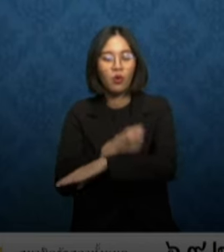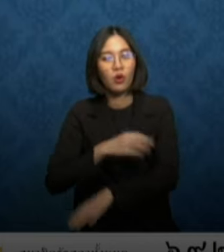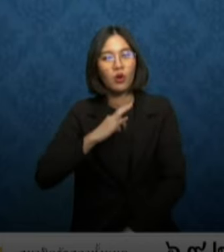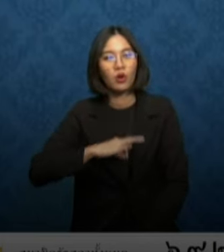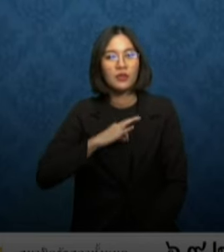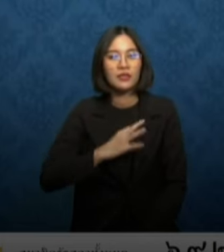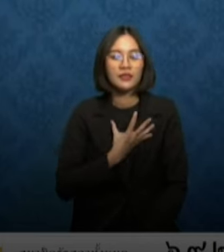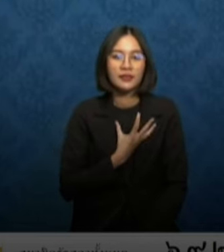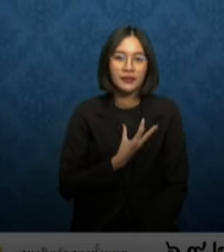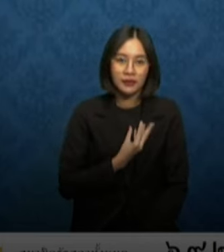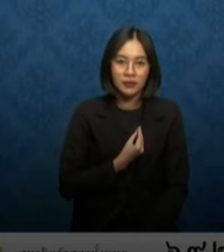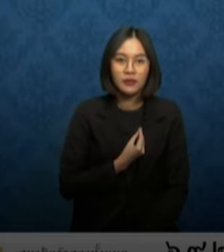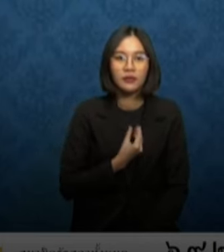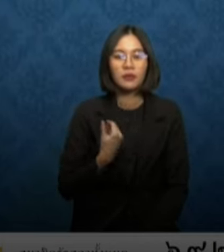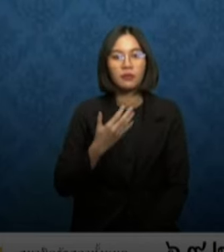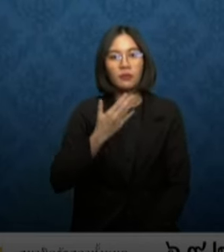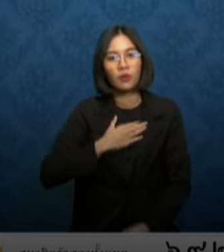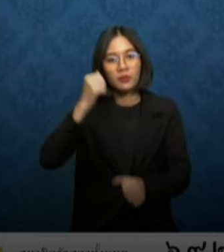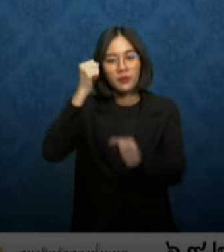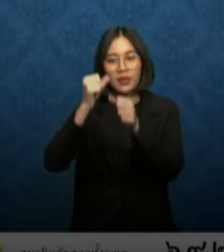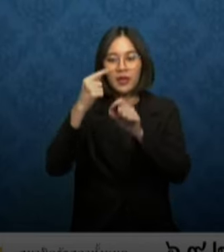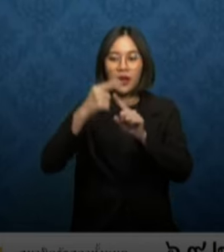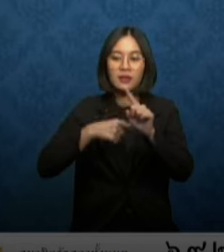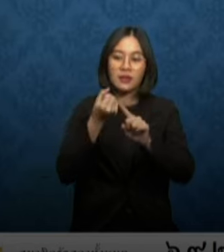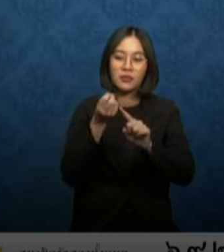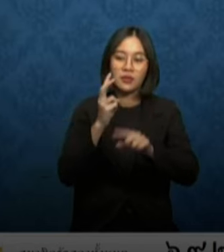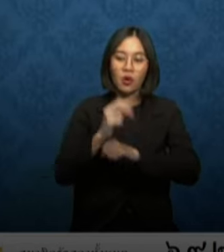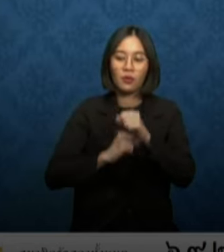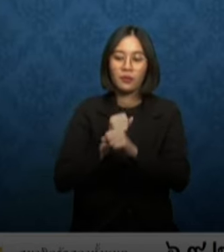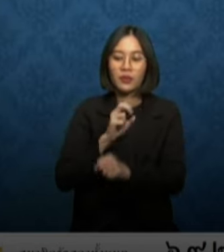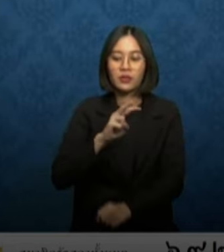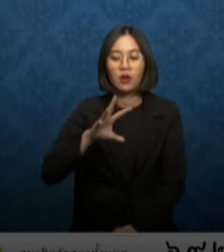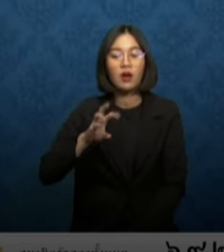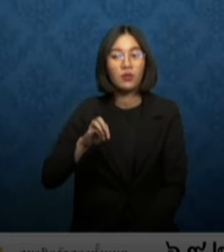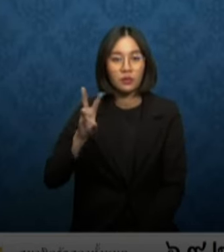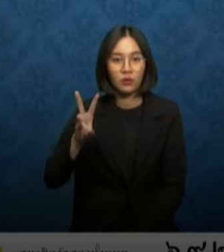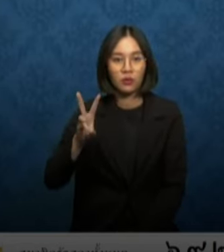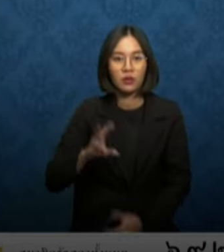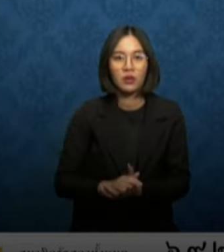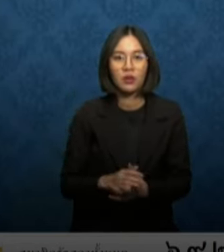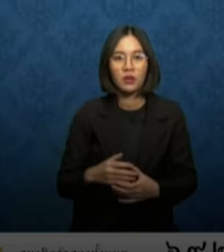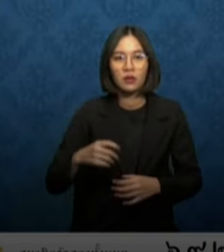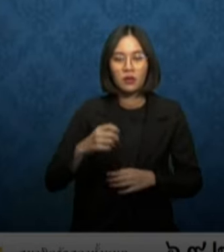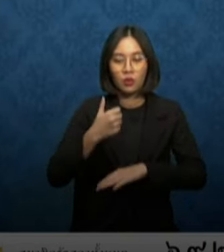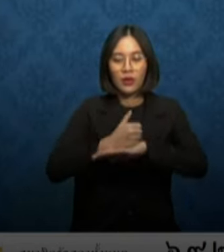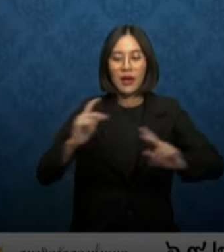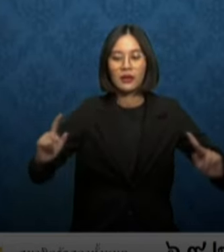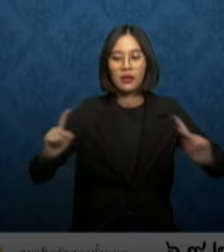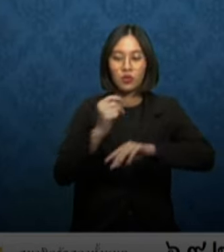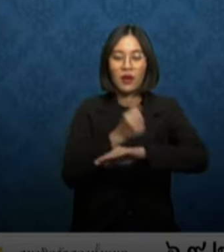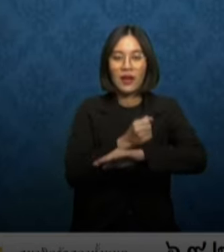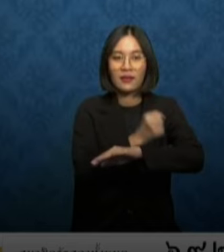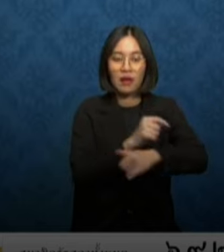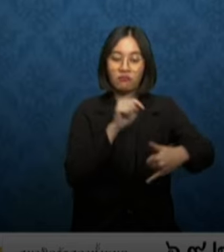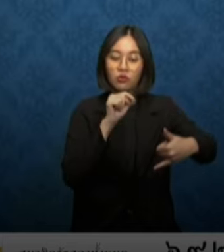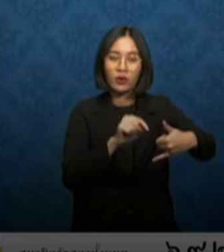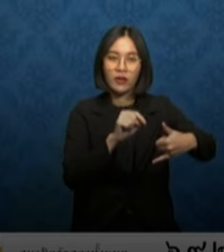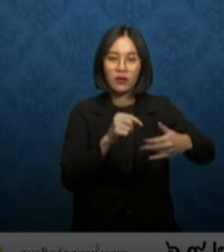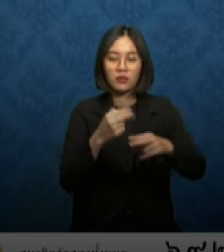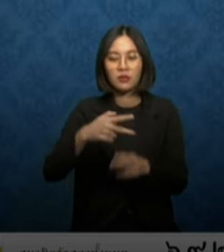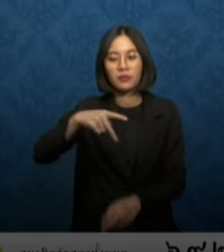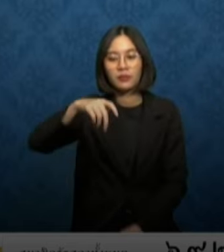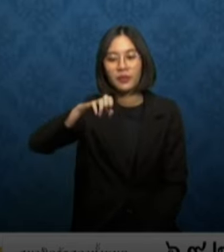น้ำใจอีกผมจำได้ครับเดือนธันวาคมปี2566รัฐมนตรีกระทรวงแรงงานคนนี้ละครับคนที่ชื่อ